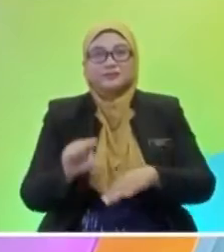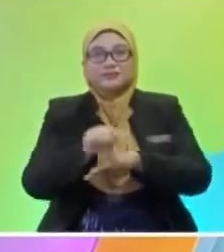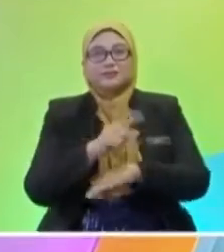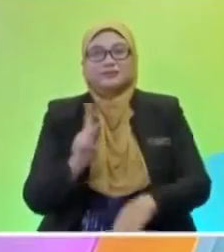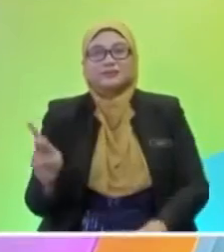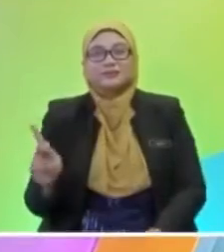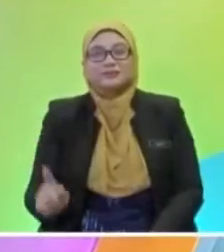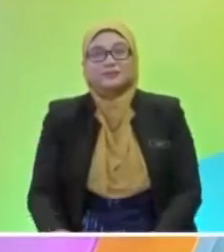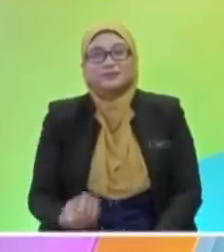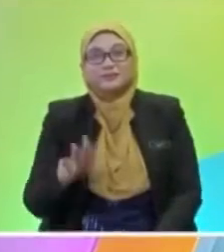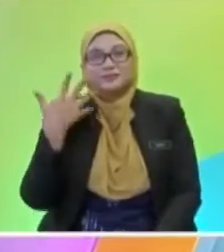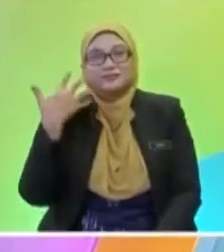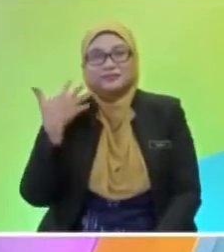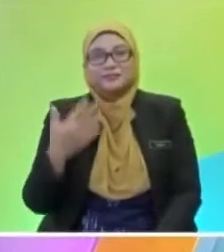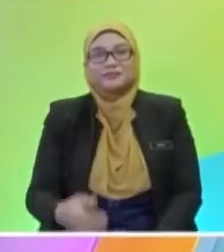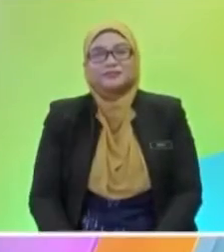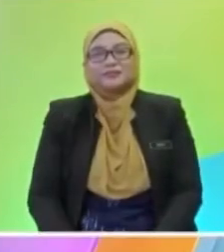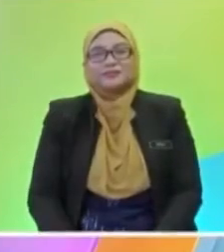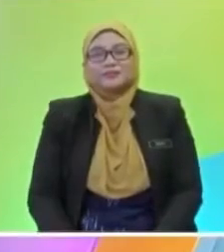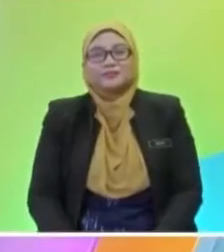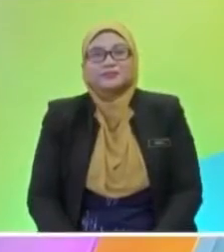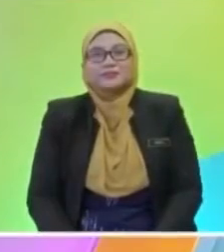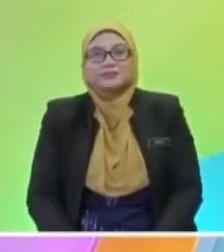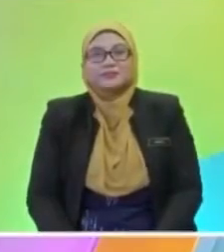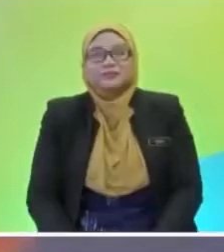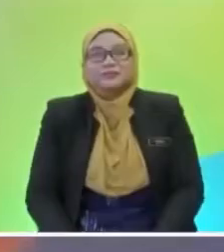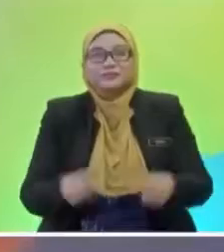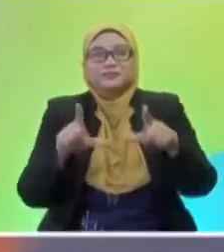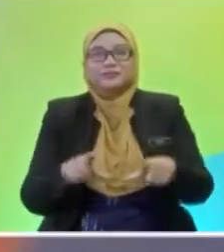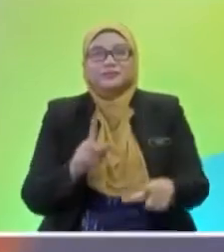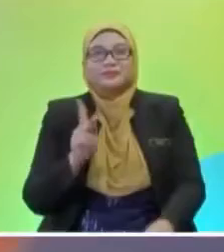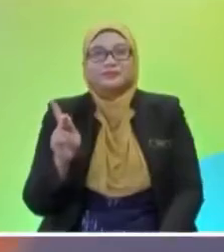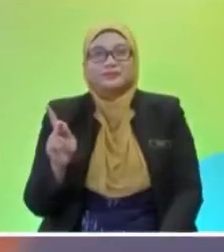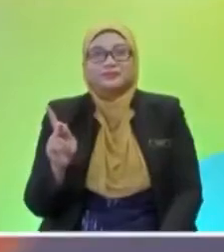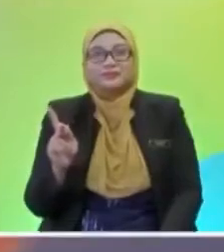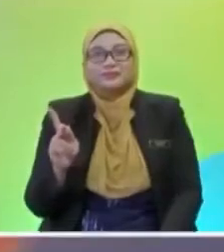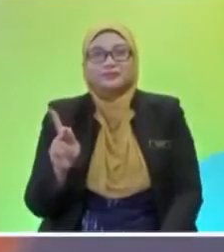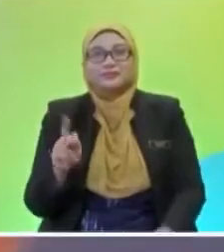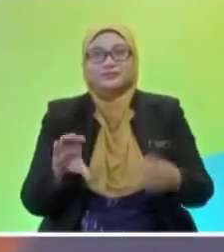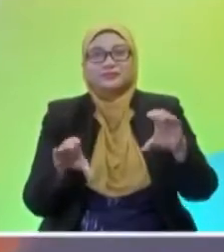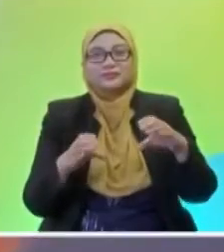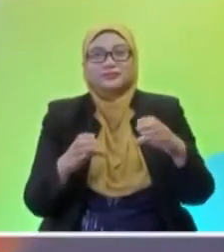dah panaskan. Cikgu punya pistol perekat panas. Kita letakkan, pastikan buat